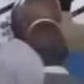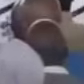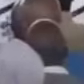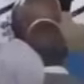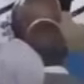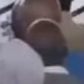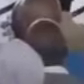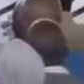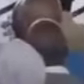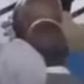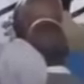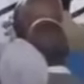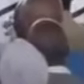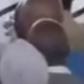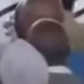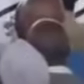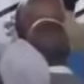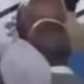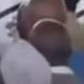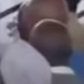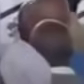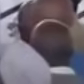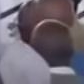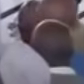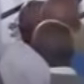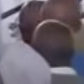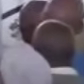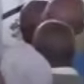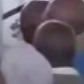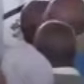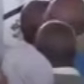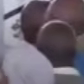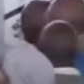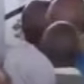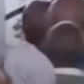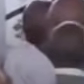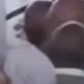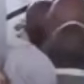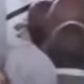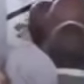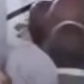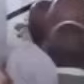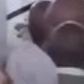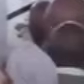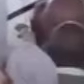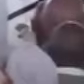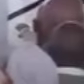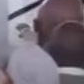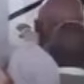Baqinisile kodwa futhi ke nami ngiyanibongela niyaweza umsebenzi ngoba soloku kwasa nje